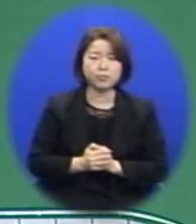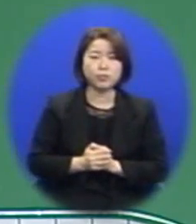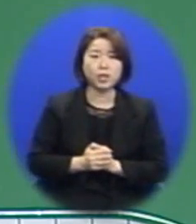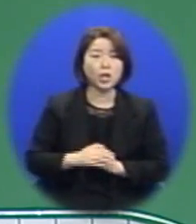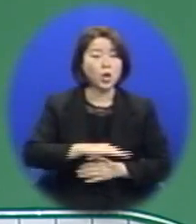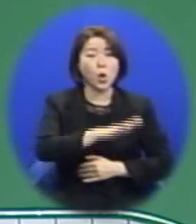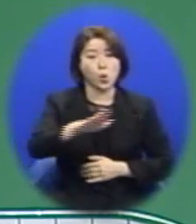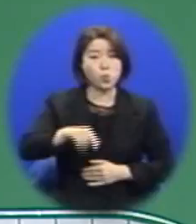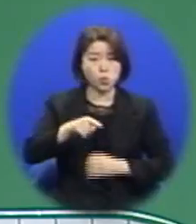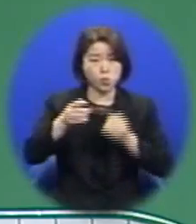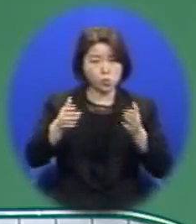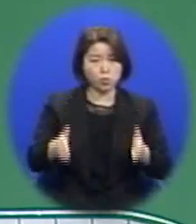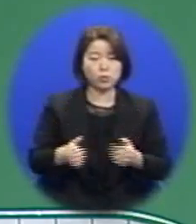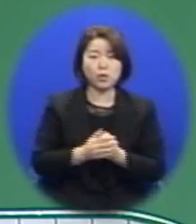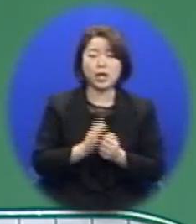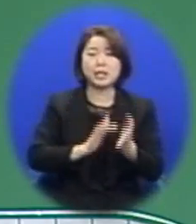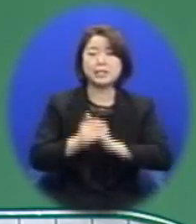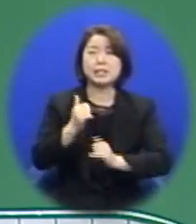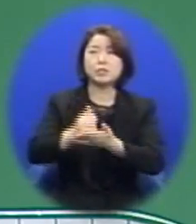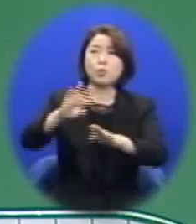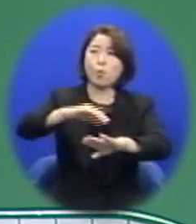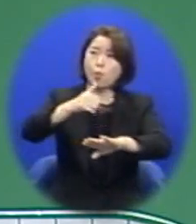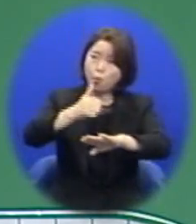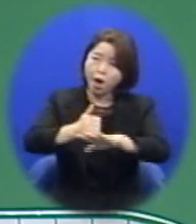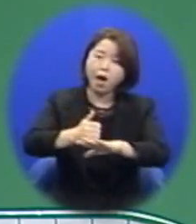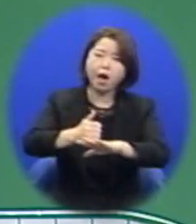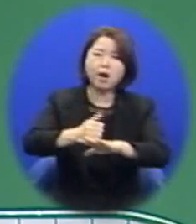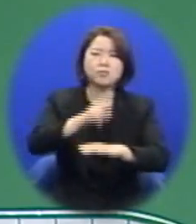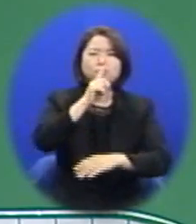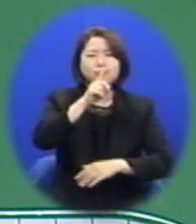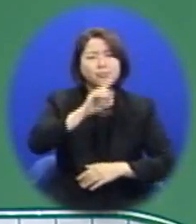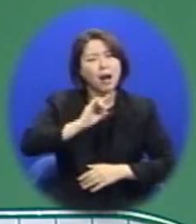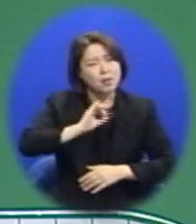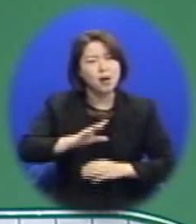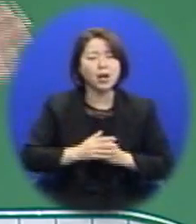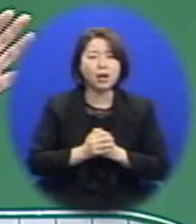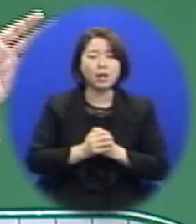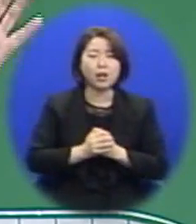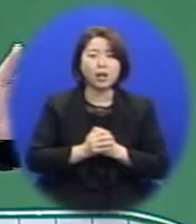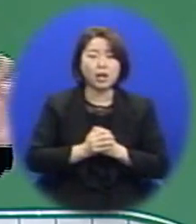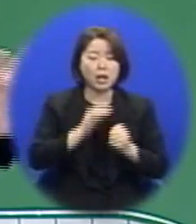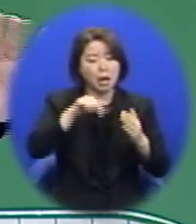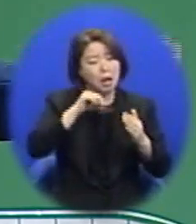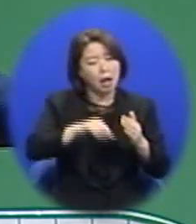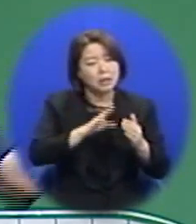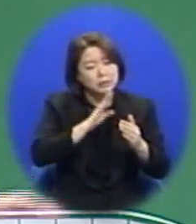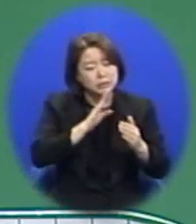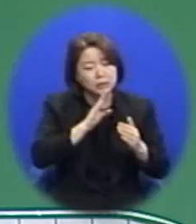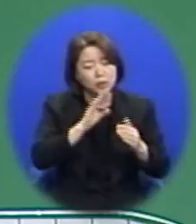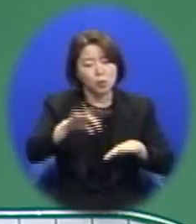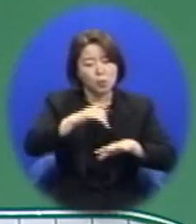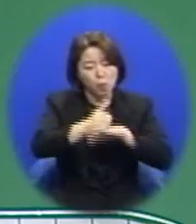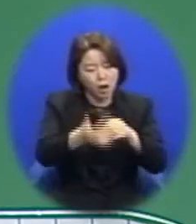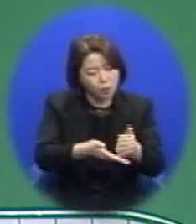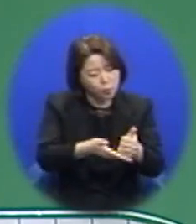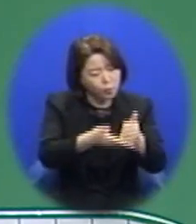우리가 그동안에 예수님을 왕이라고 말만 했지 실제로는 예수님을 왕으로 섬기지 않았기